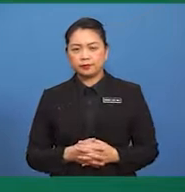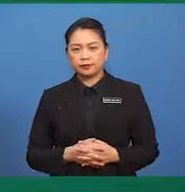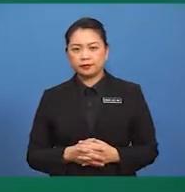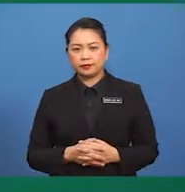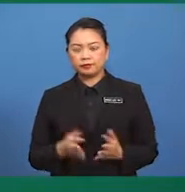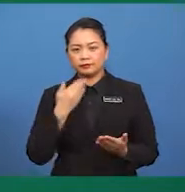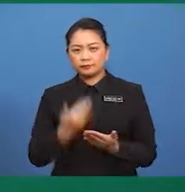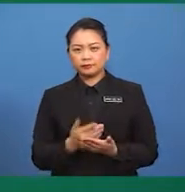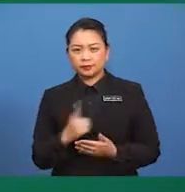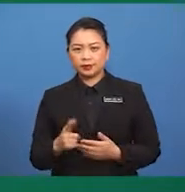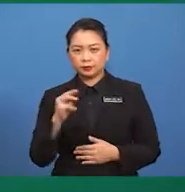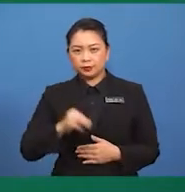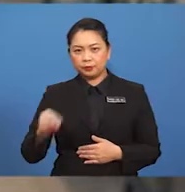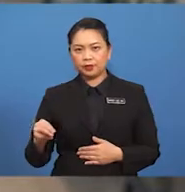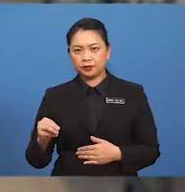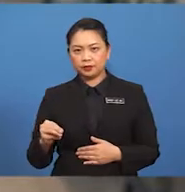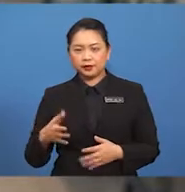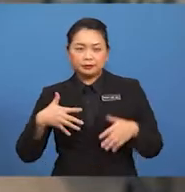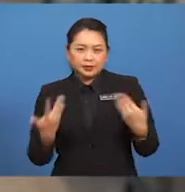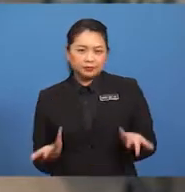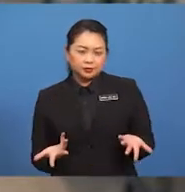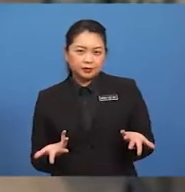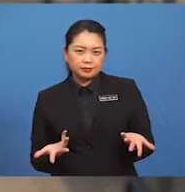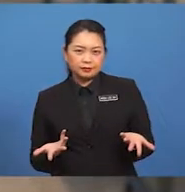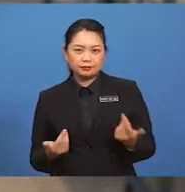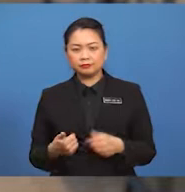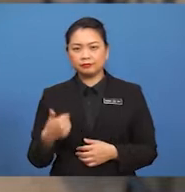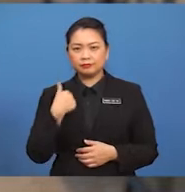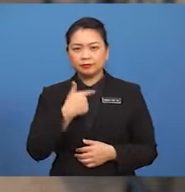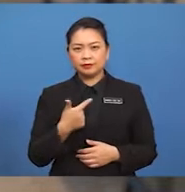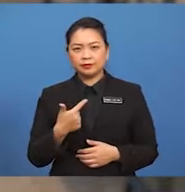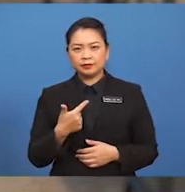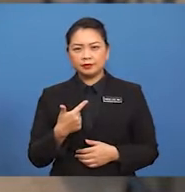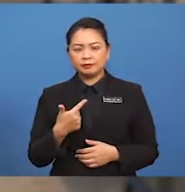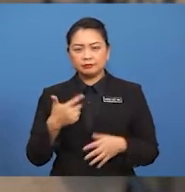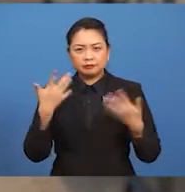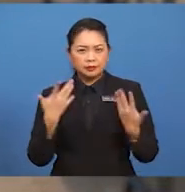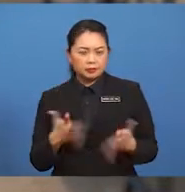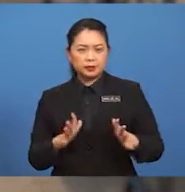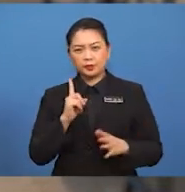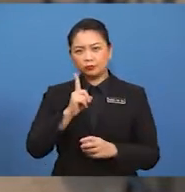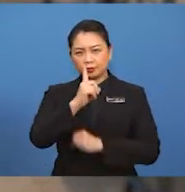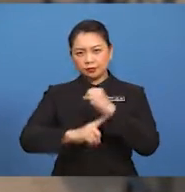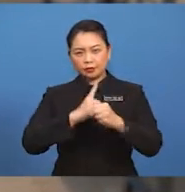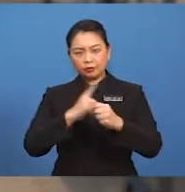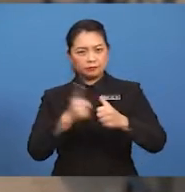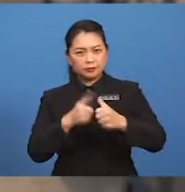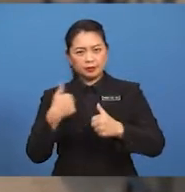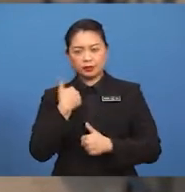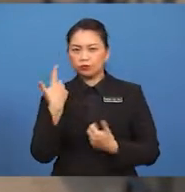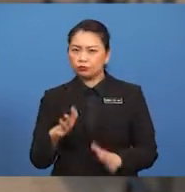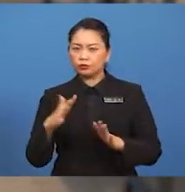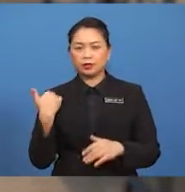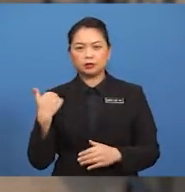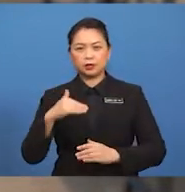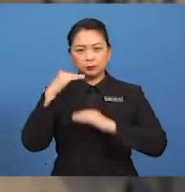RM47,500. Baiklah, murid-murid. Bagaimana pula jika selepas tahun pertama kita dah wujudkan peruntukan hutang